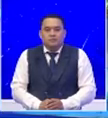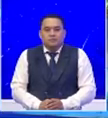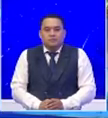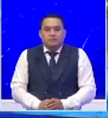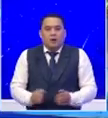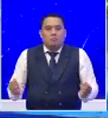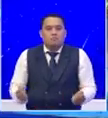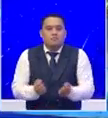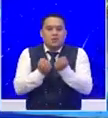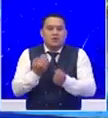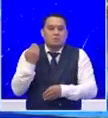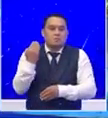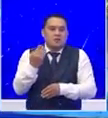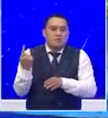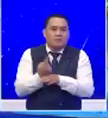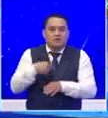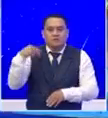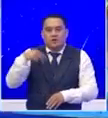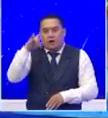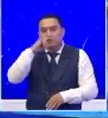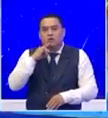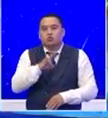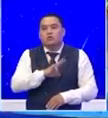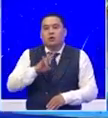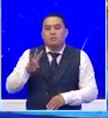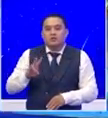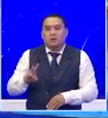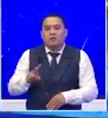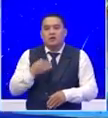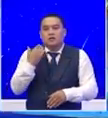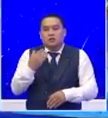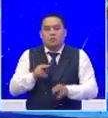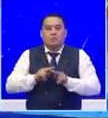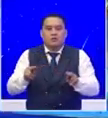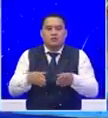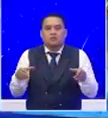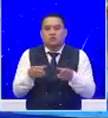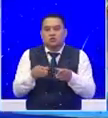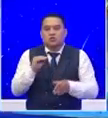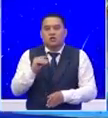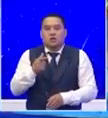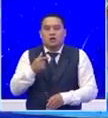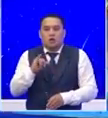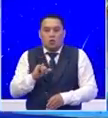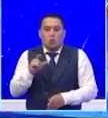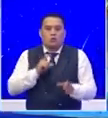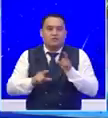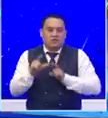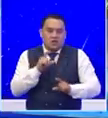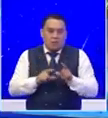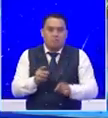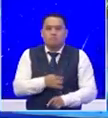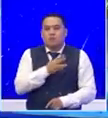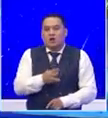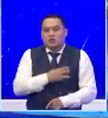Слова поддержки в адрес первого президента Республики Казахстан Нурсултана Назарбаева выразил и педагогический состав ЖТСУского государственного